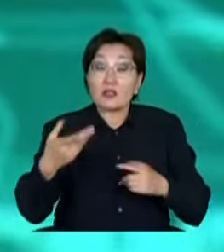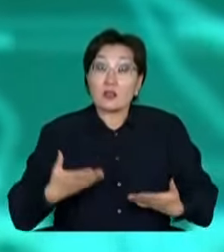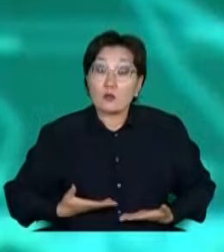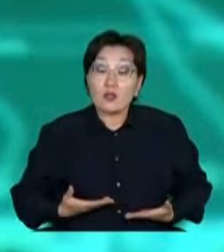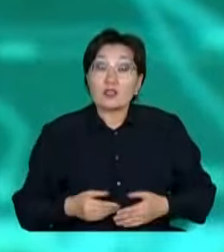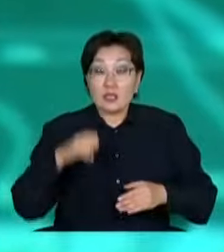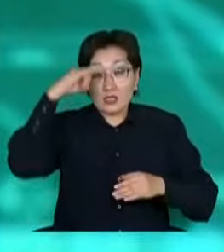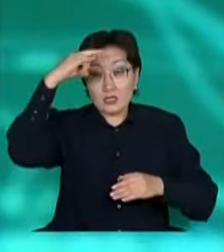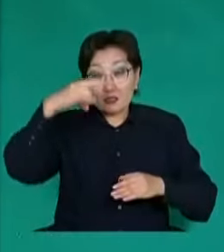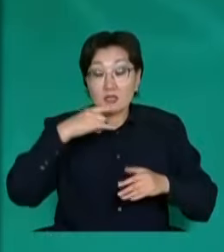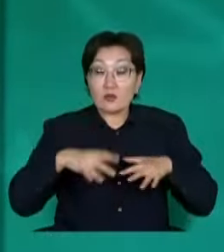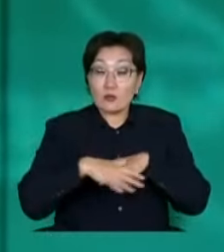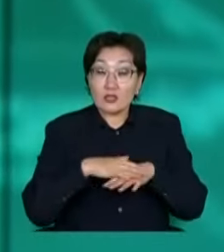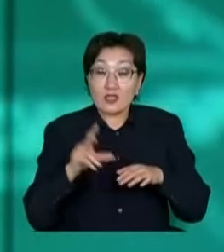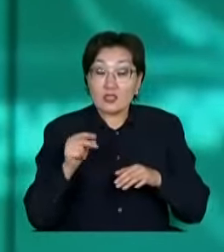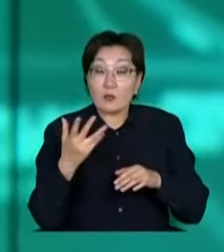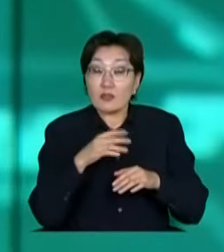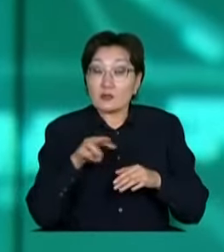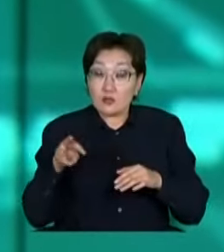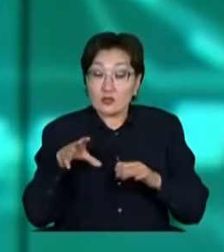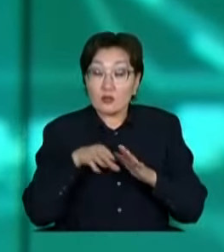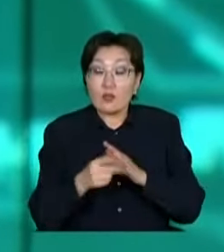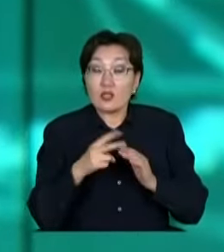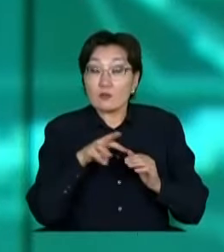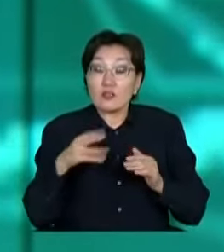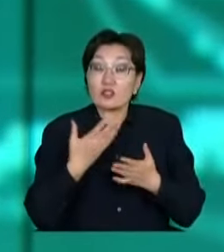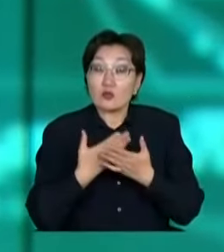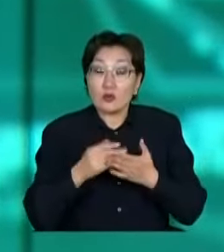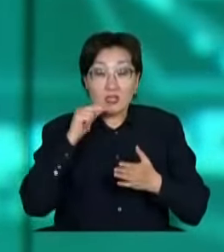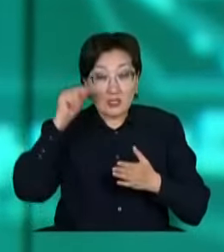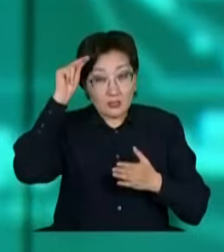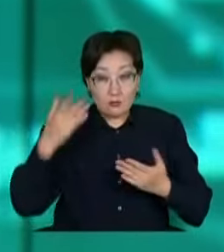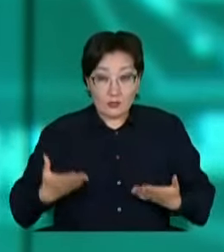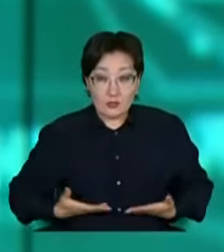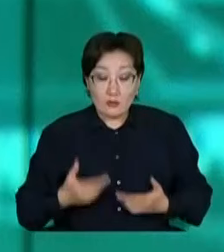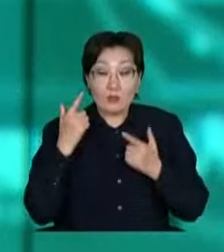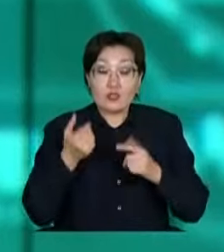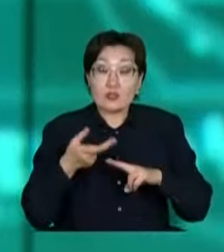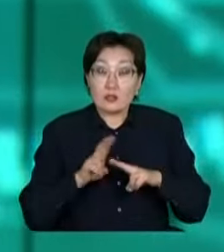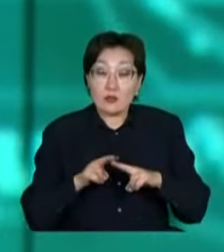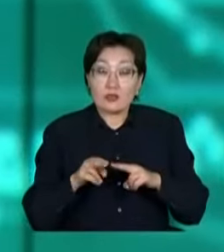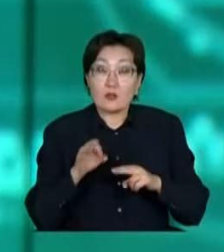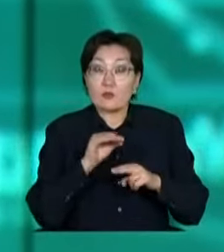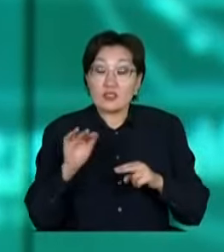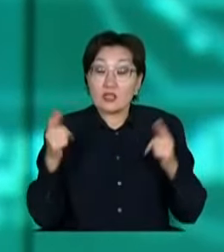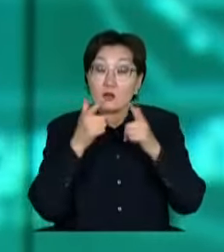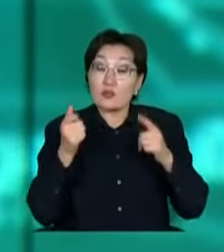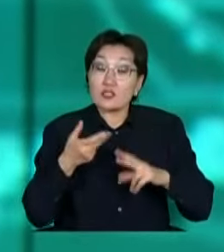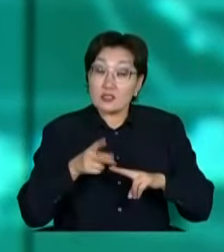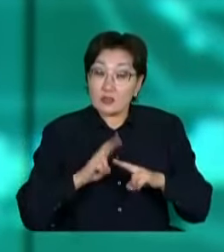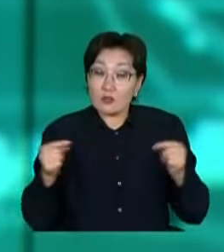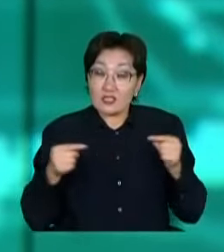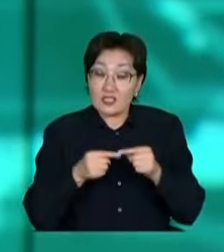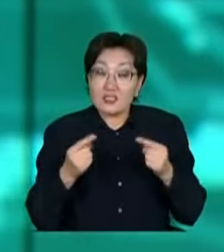жатқан қазақтың саны қазір 5 миллиондай. Соның 2 миллионға жуығы Қытайда тұрады. Ескерте кетейін, бұл бейресми мәліметтер. Себебі